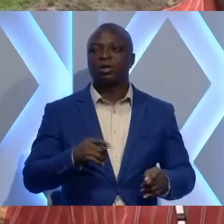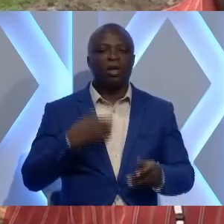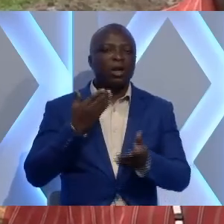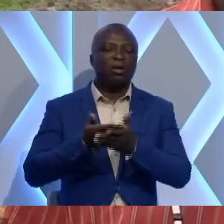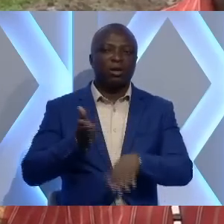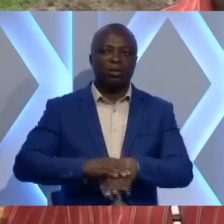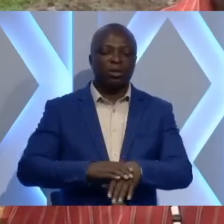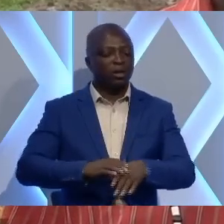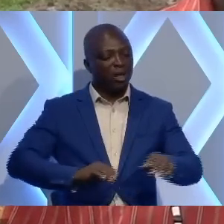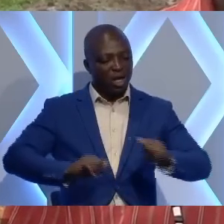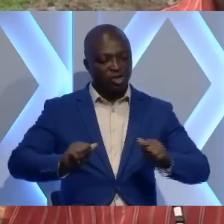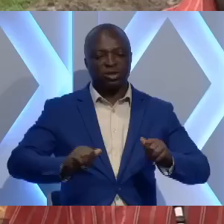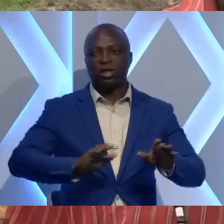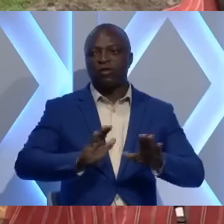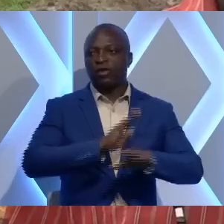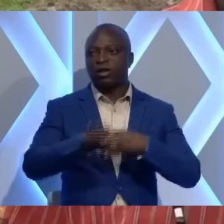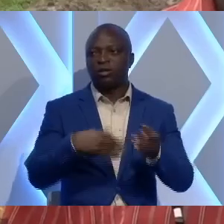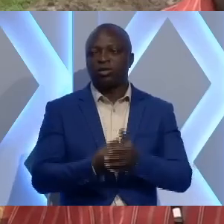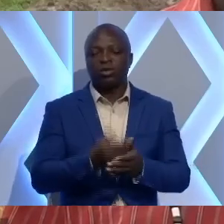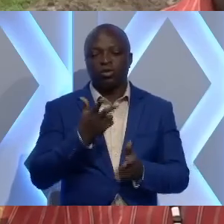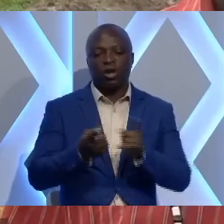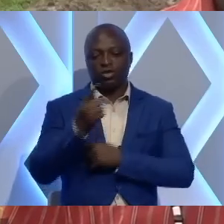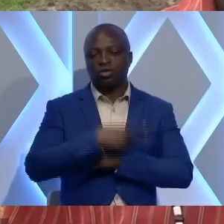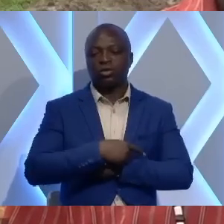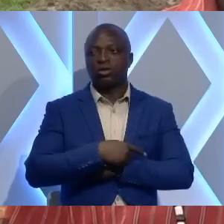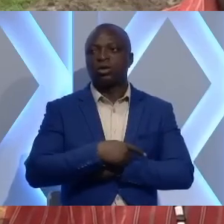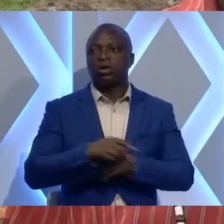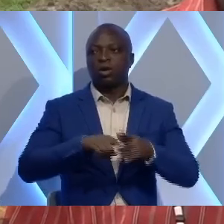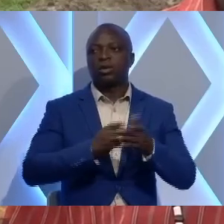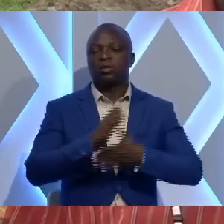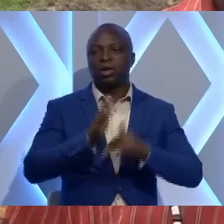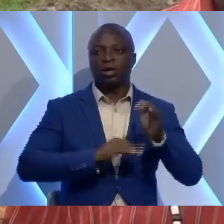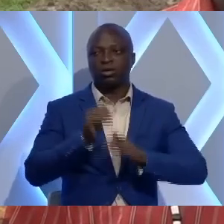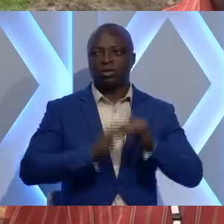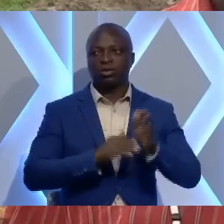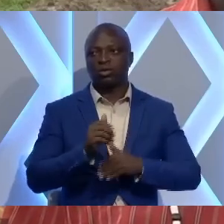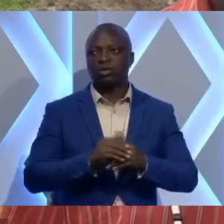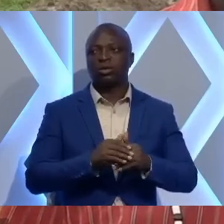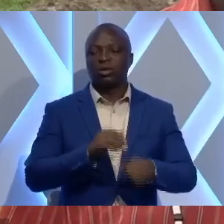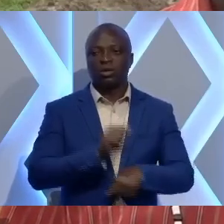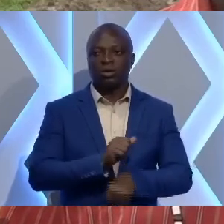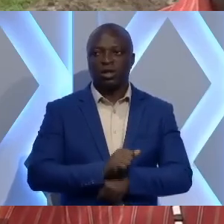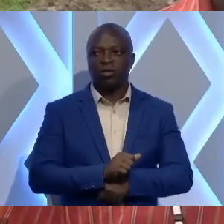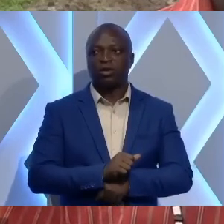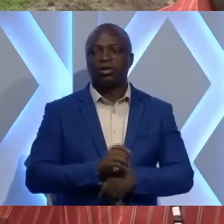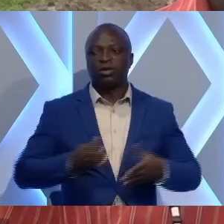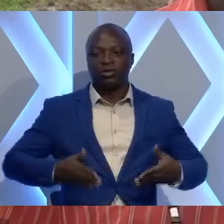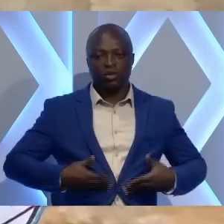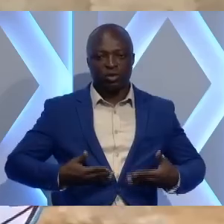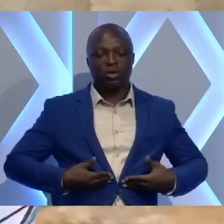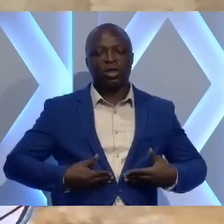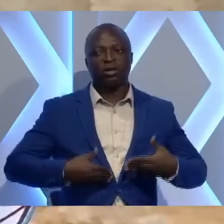kai hwa zere kache cha nu kemi le blanc ke ton dome ngba po ba mo va mo aji o to do aji di jom